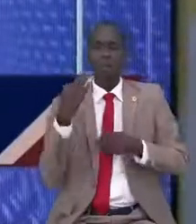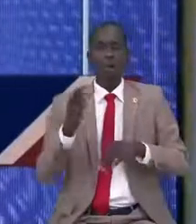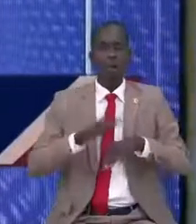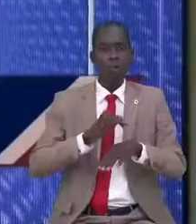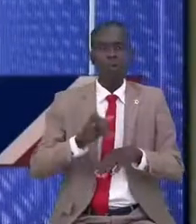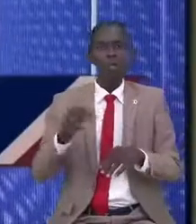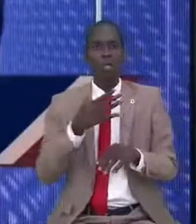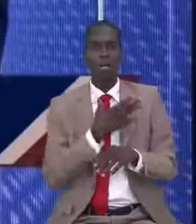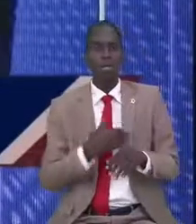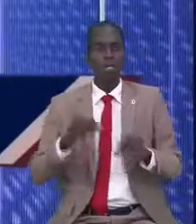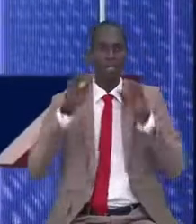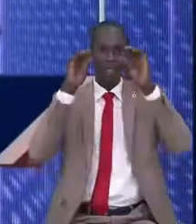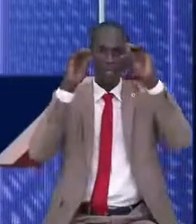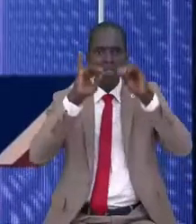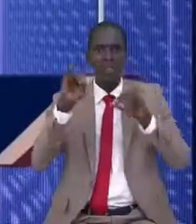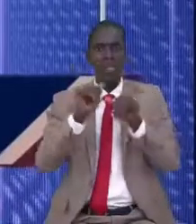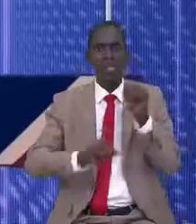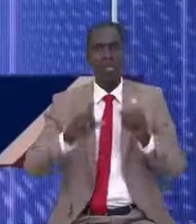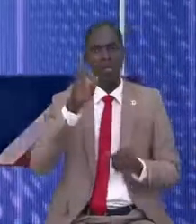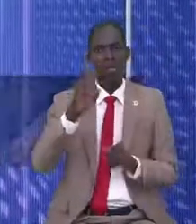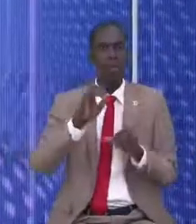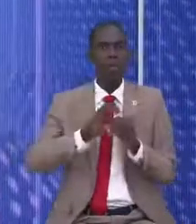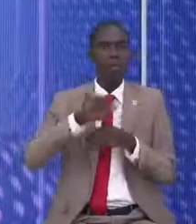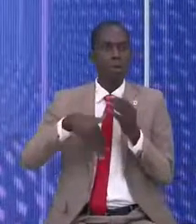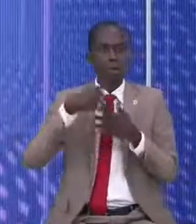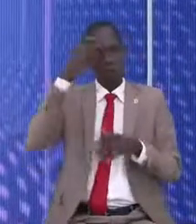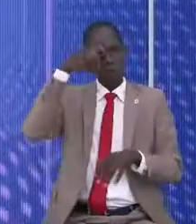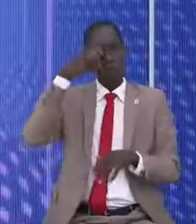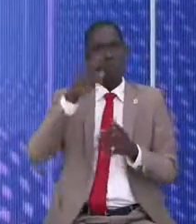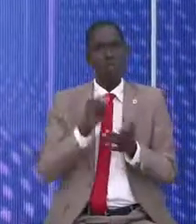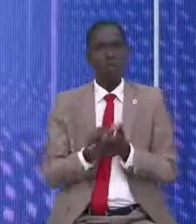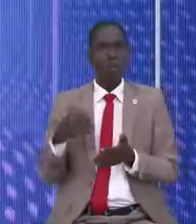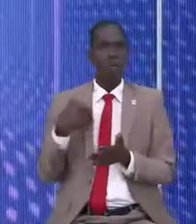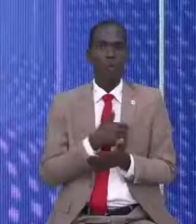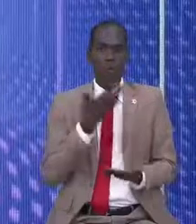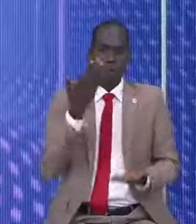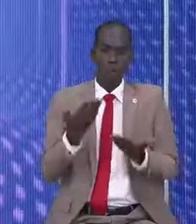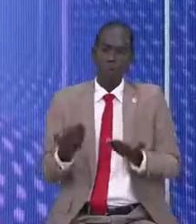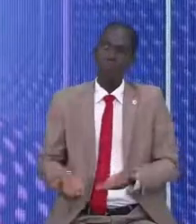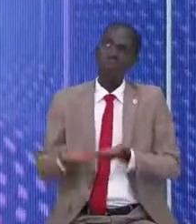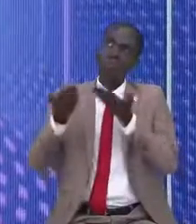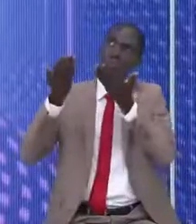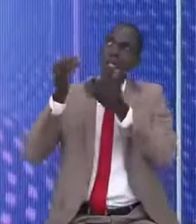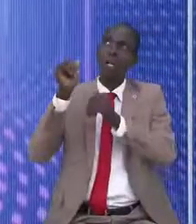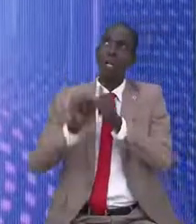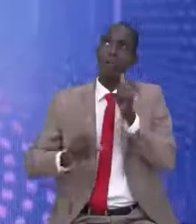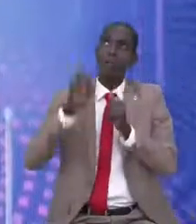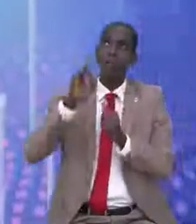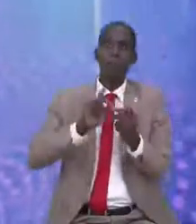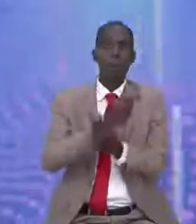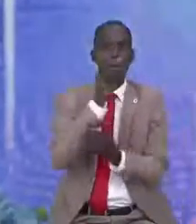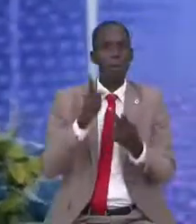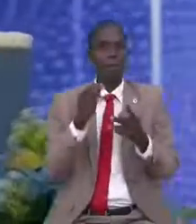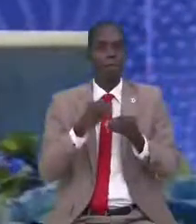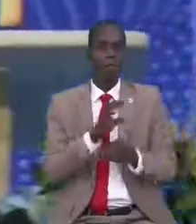annonçons, exhortant tout homme et instruisant tout homme en toute sagesse, afin de présenter à Dieu tout homme devenu parfait